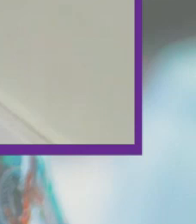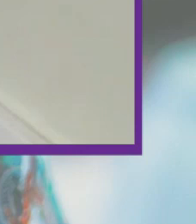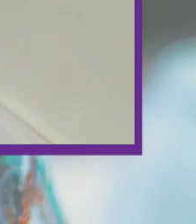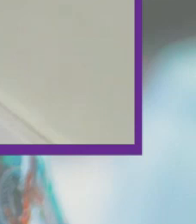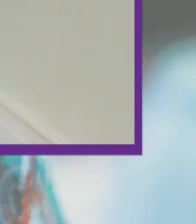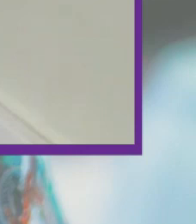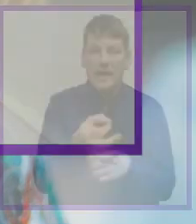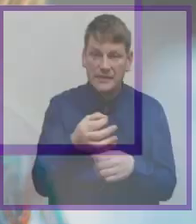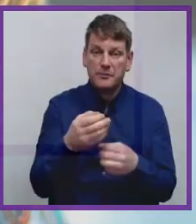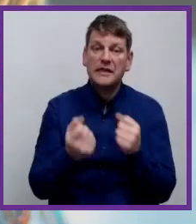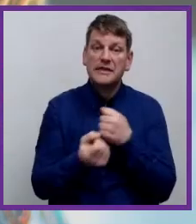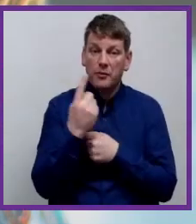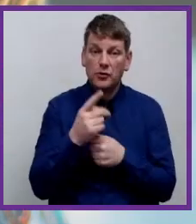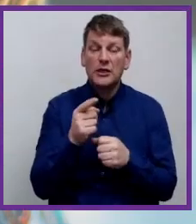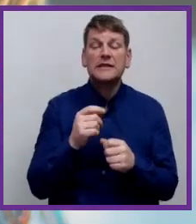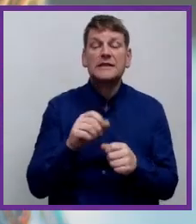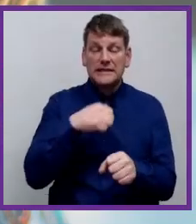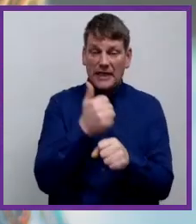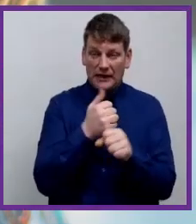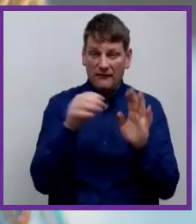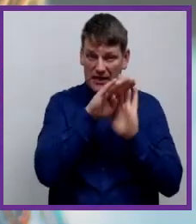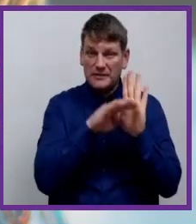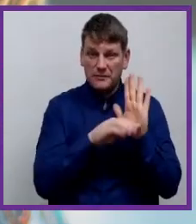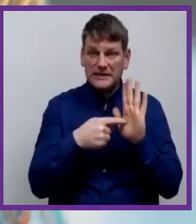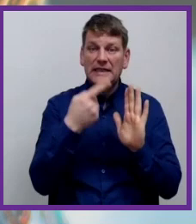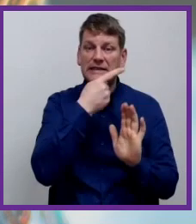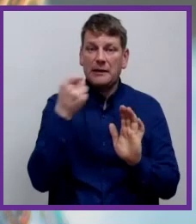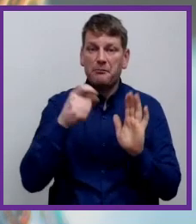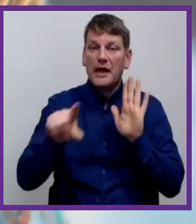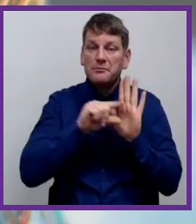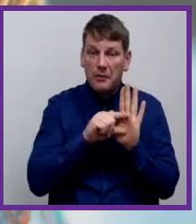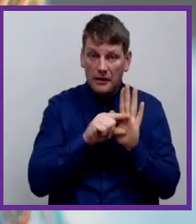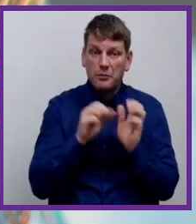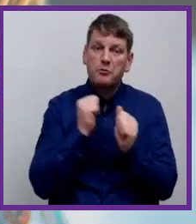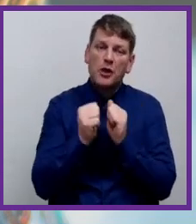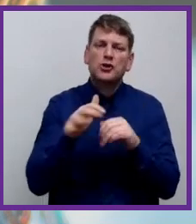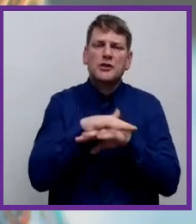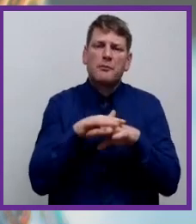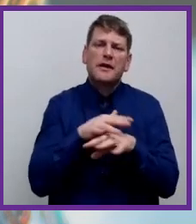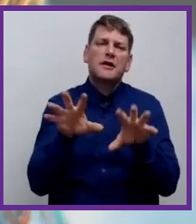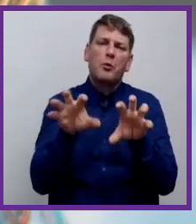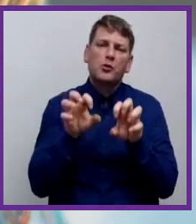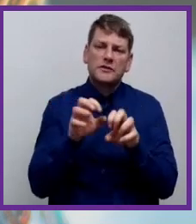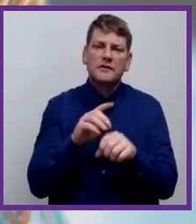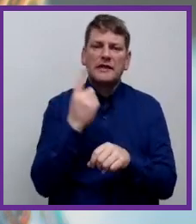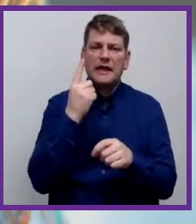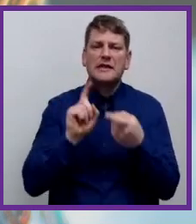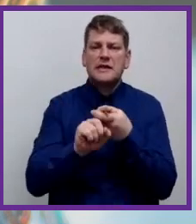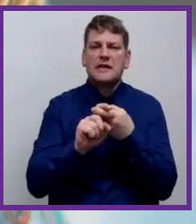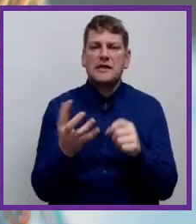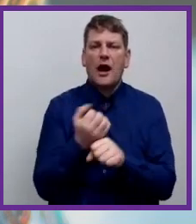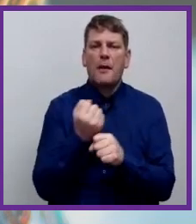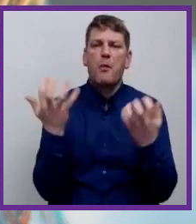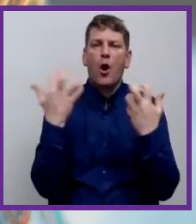izteiksme izpaužās. Un Satversmes 100. Pants ļoti bieži sabiedrībā tiek uztverts tikai ar saistīts ar politisko